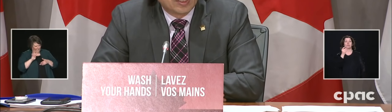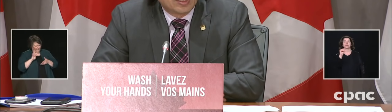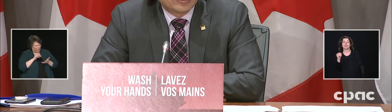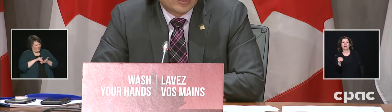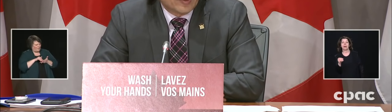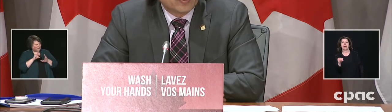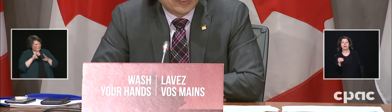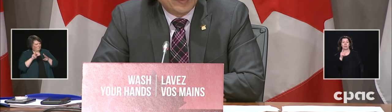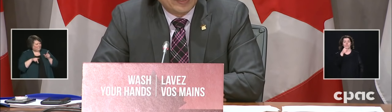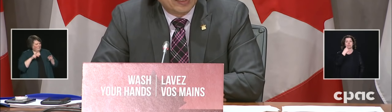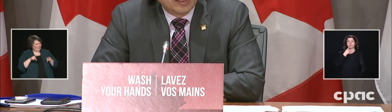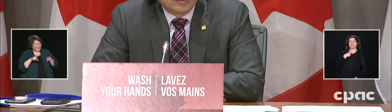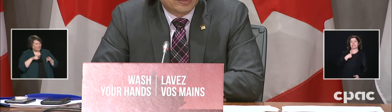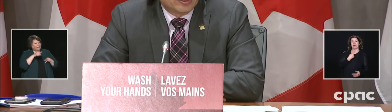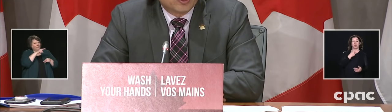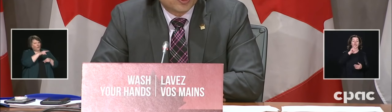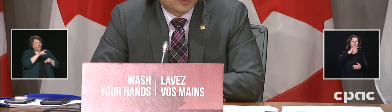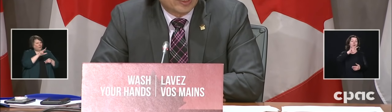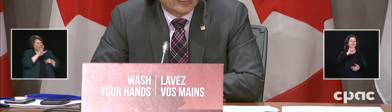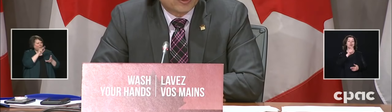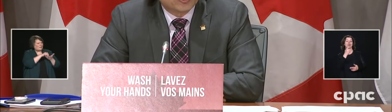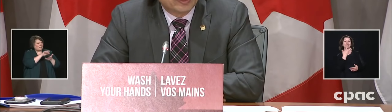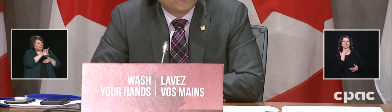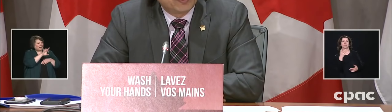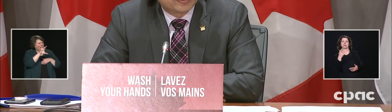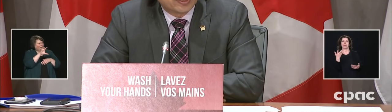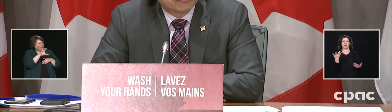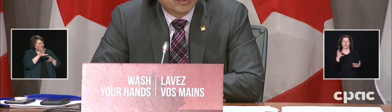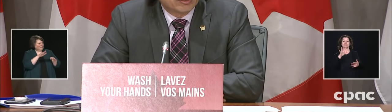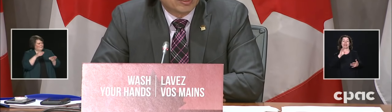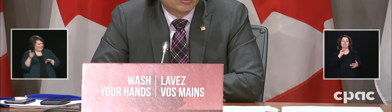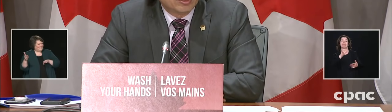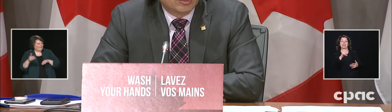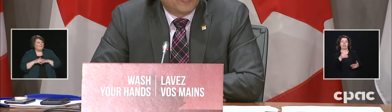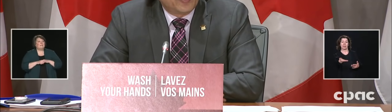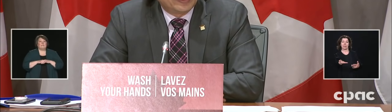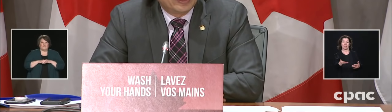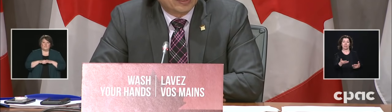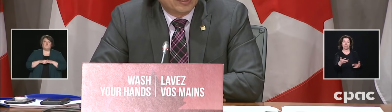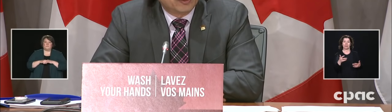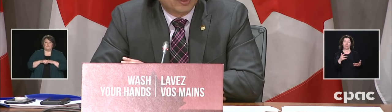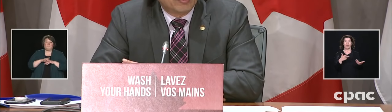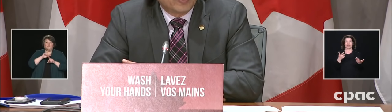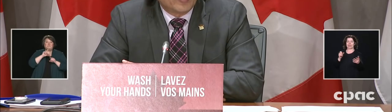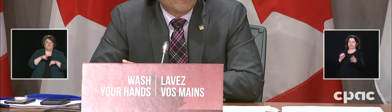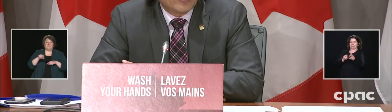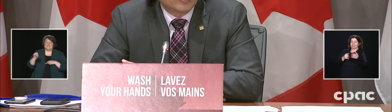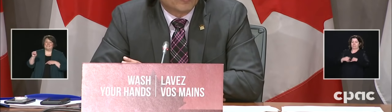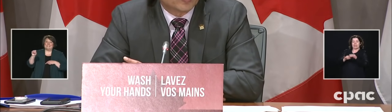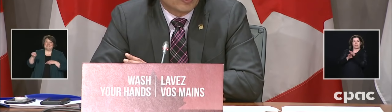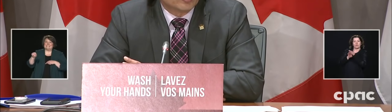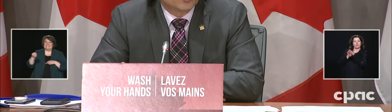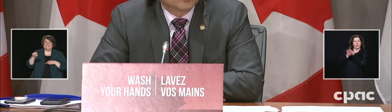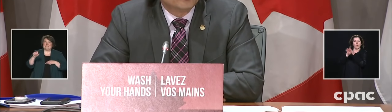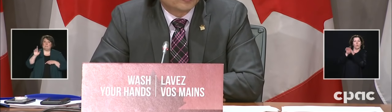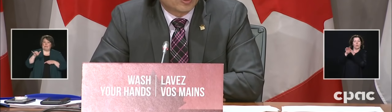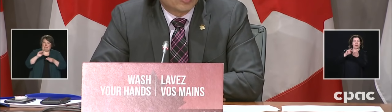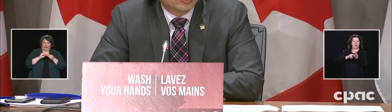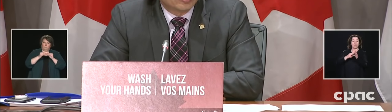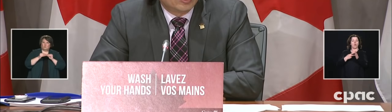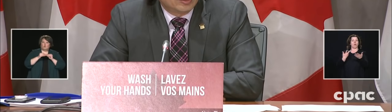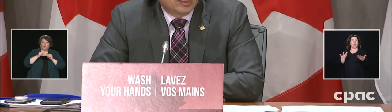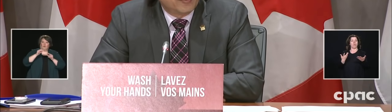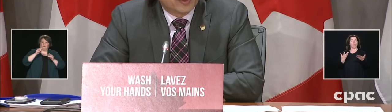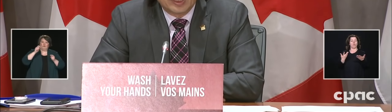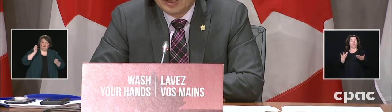000. Oui, mais c'est toujours quelque chose en évolution. Donc, on ne peut pas dire, on ne peut pas prendre une